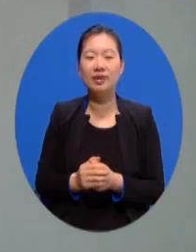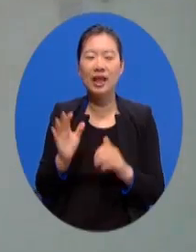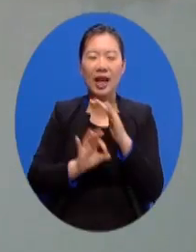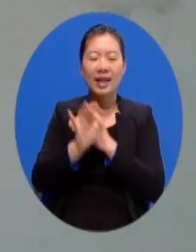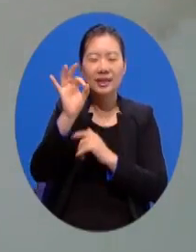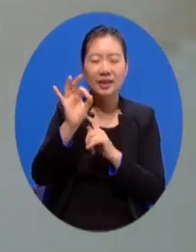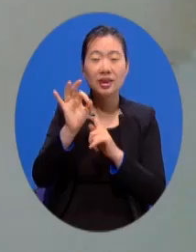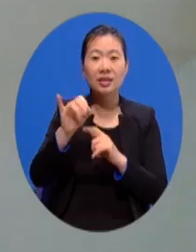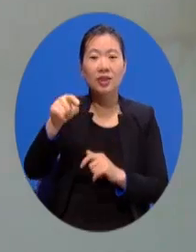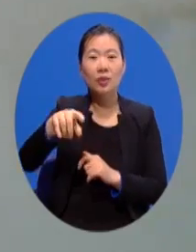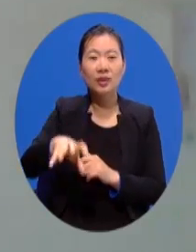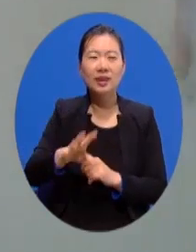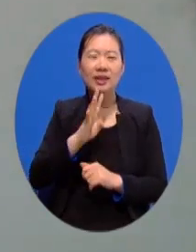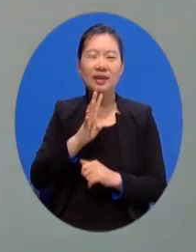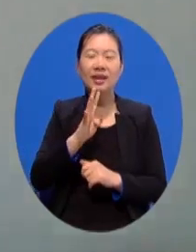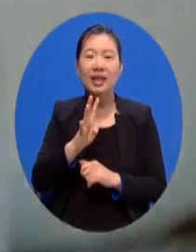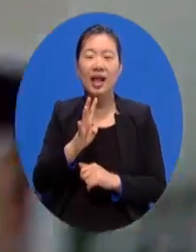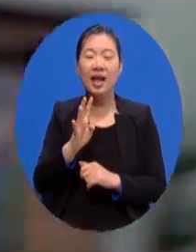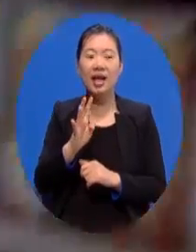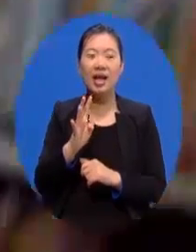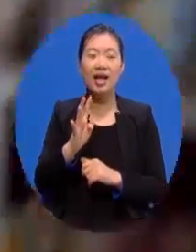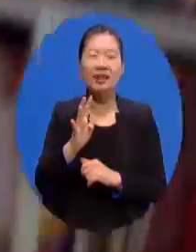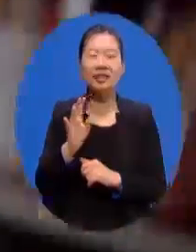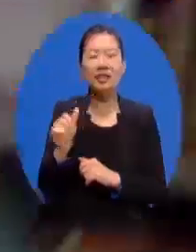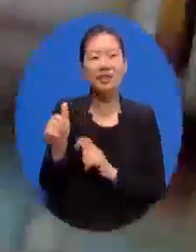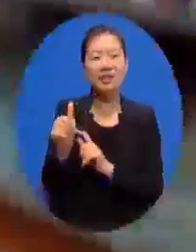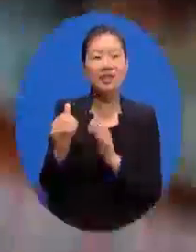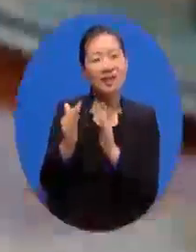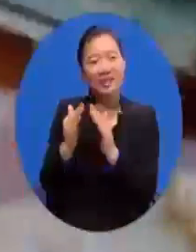아침, 여기는 4살 예겸이네입니다.